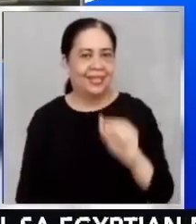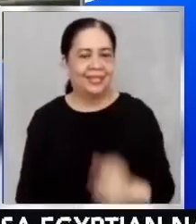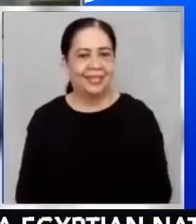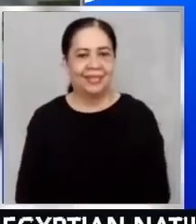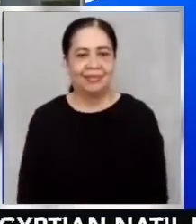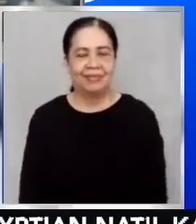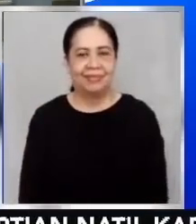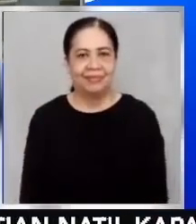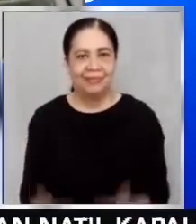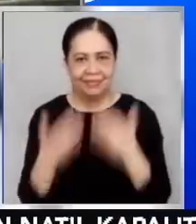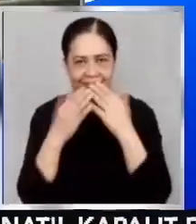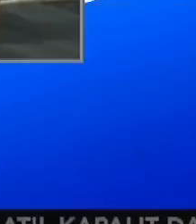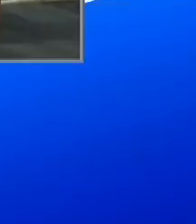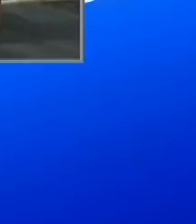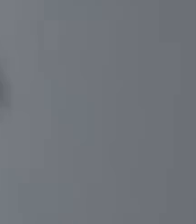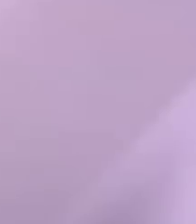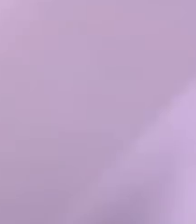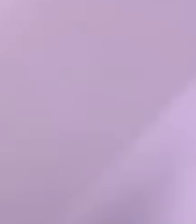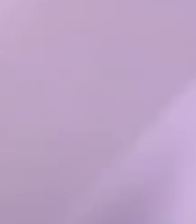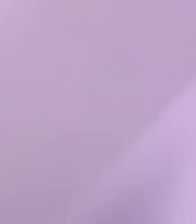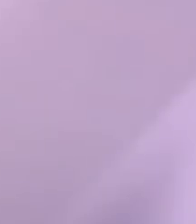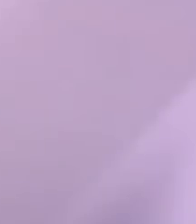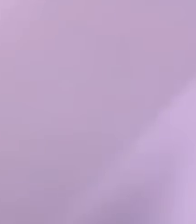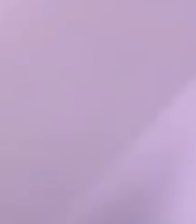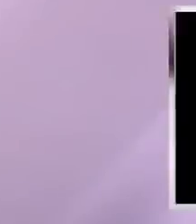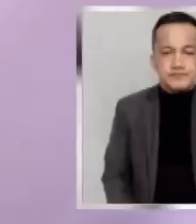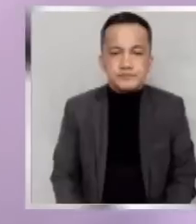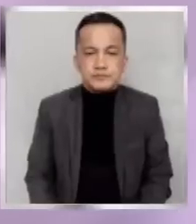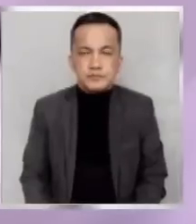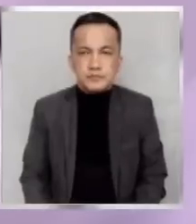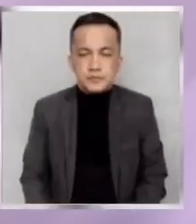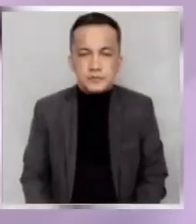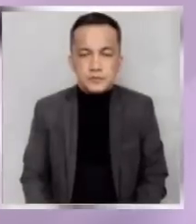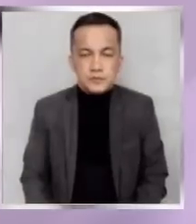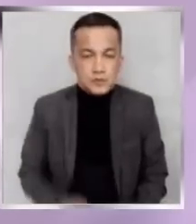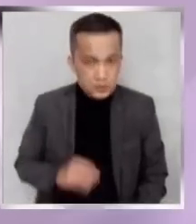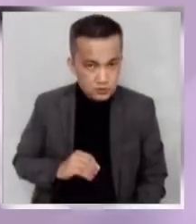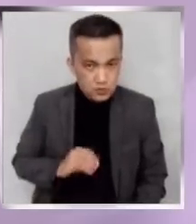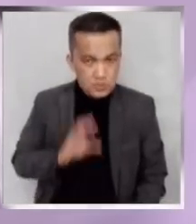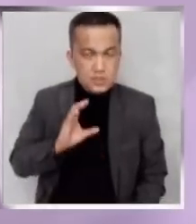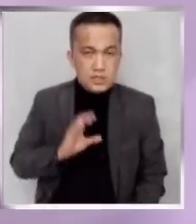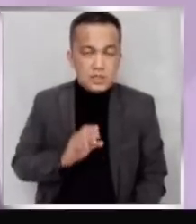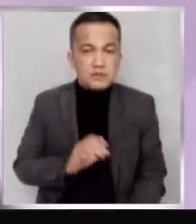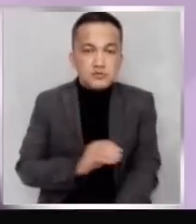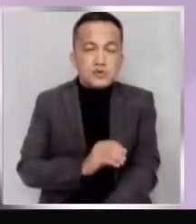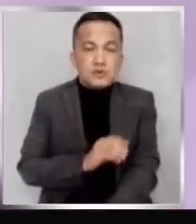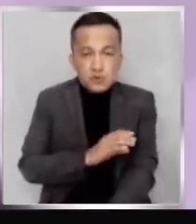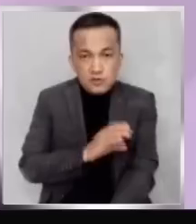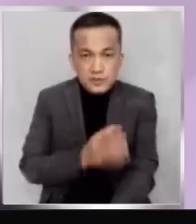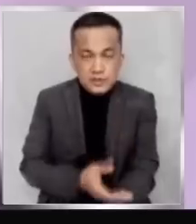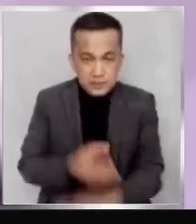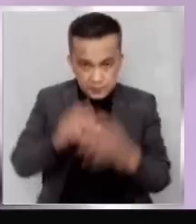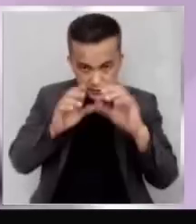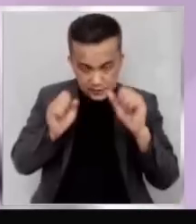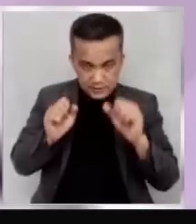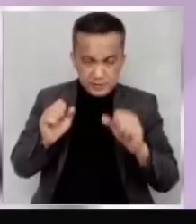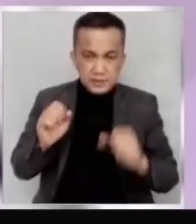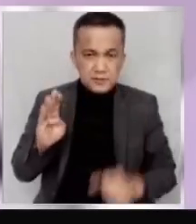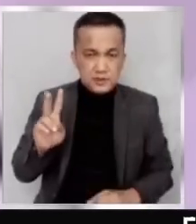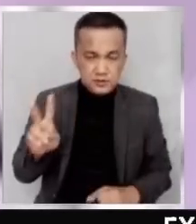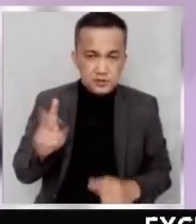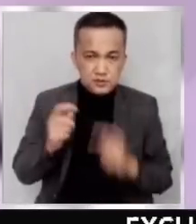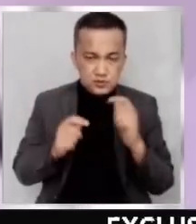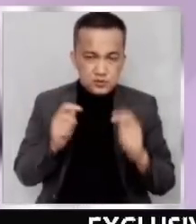Maraming salamat, Katatibayan. Tiwala at kumpiyansa pa rin daw si Pangulong Bongbong Marcos kay Tourism Secretary